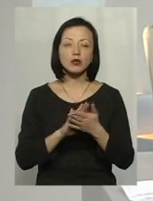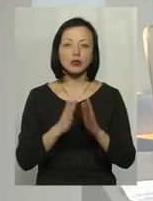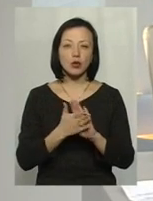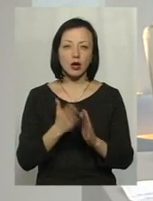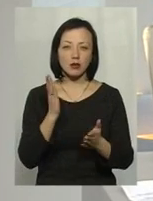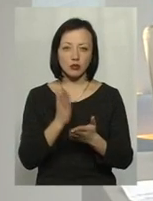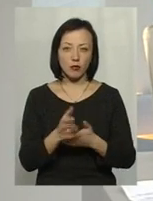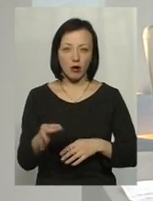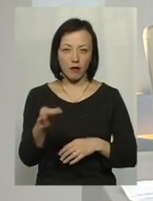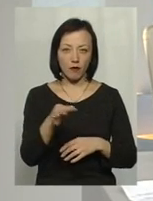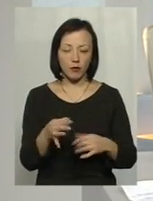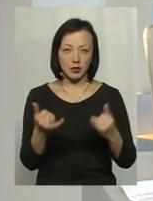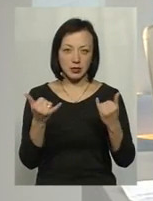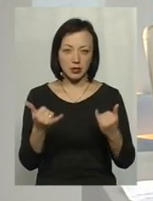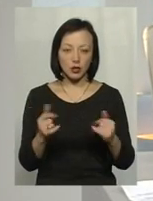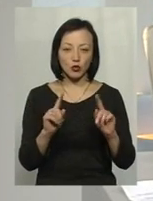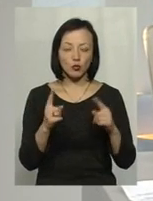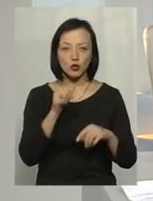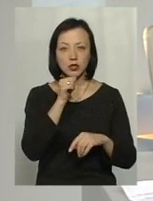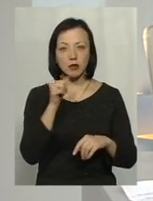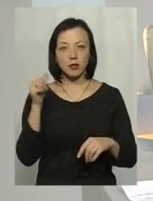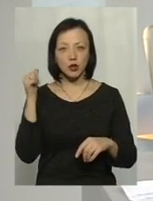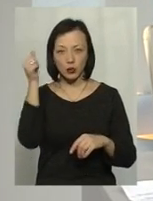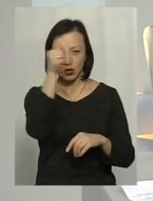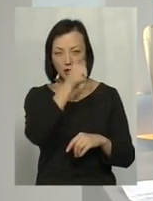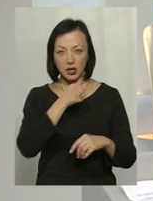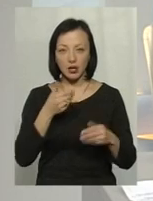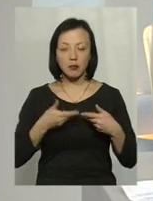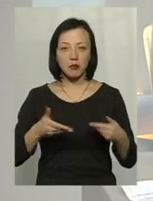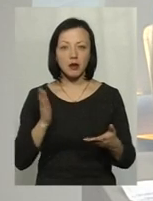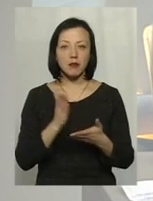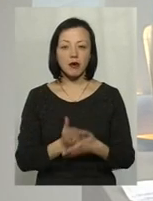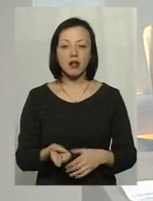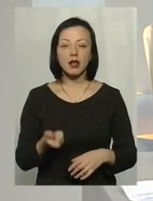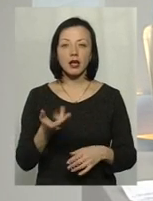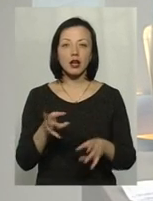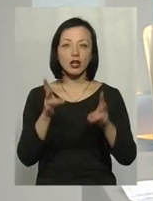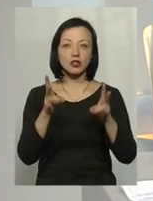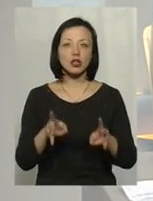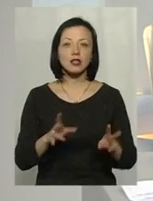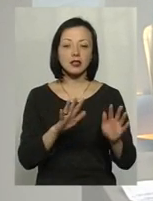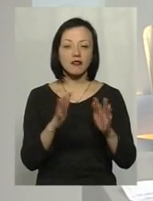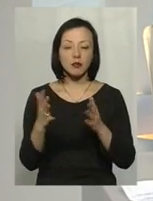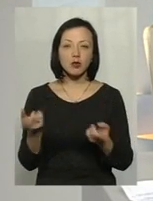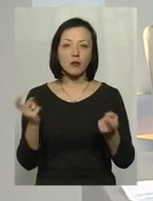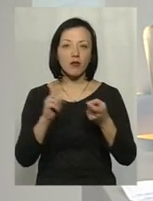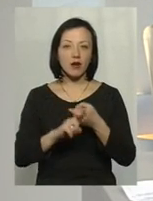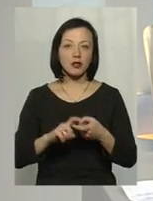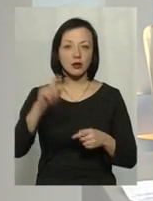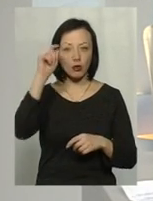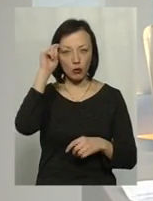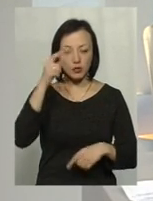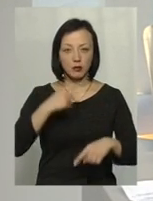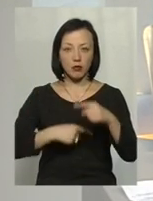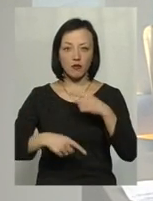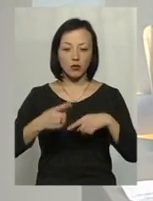в області нині? Тому що за минулий рік ми мали кілька нещасних випадків, пов'язаних з тим, що хлопці, які